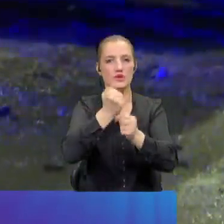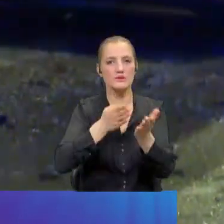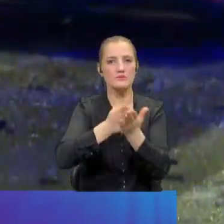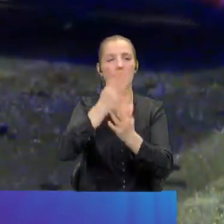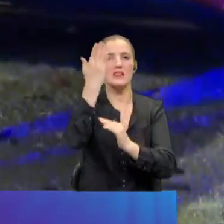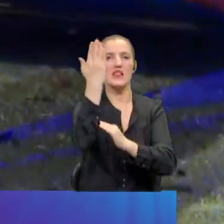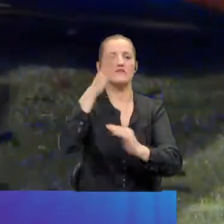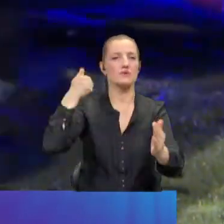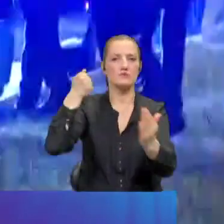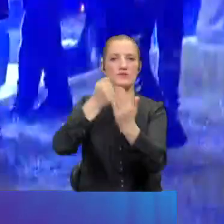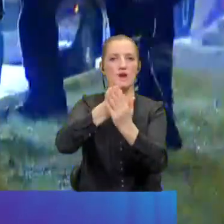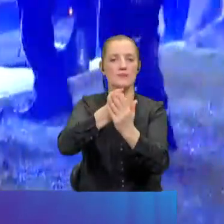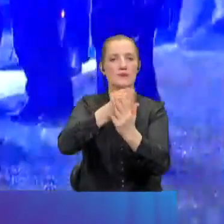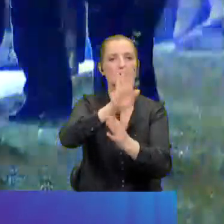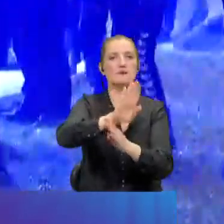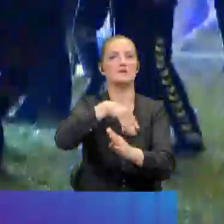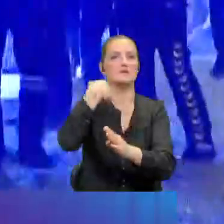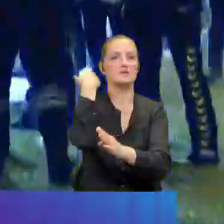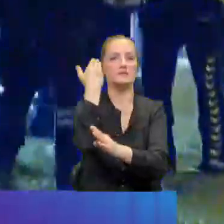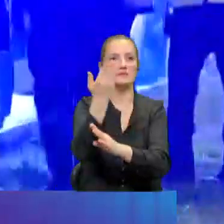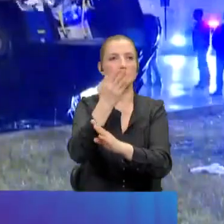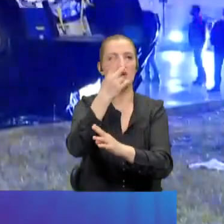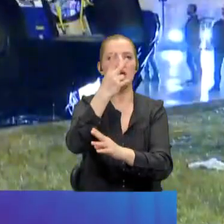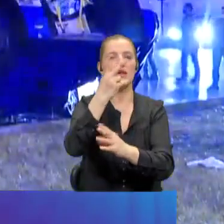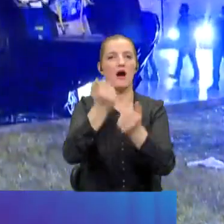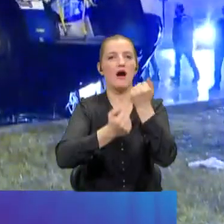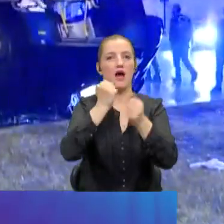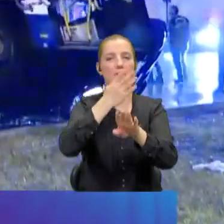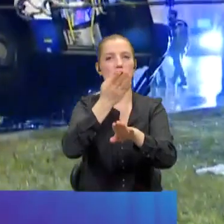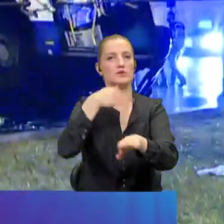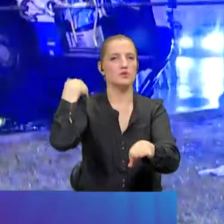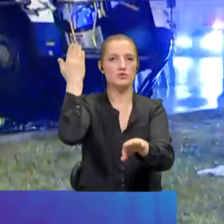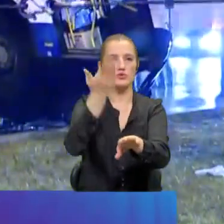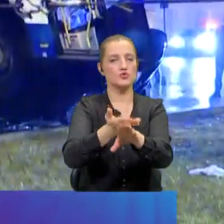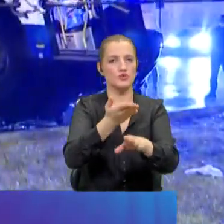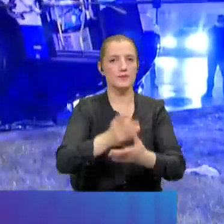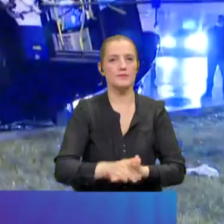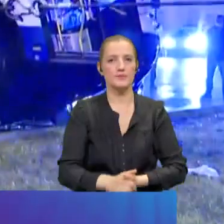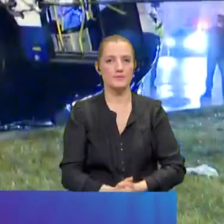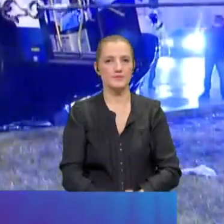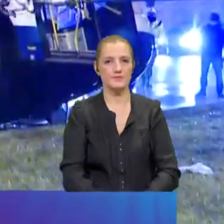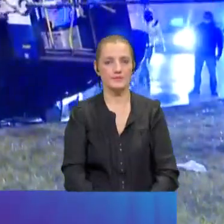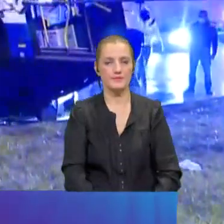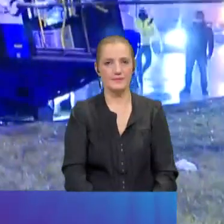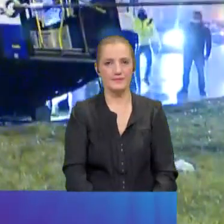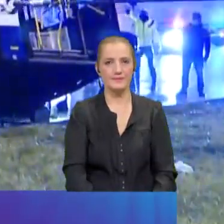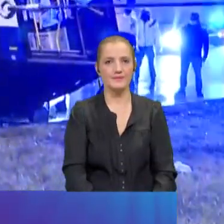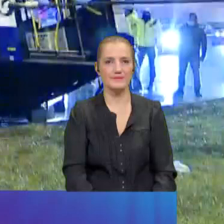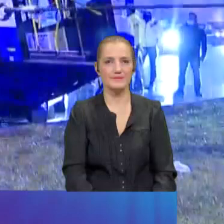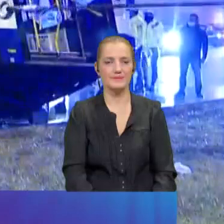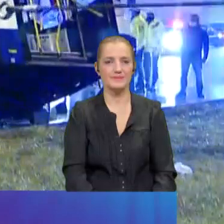levhasına çarpan otobüs rajiv Gandi Caddesi'nde bulunan iki otomobilin üzerine devrildi abone